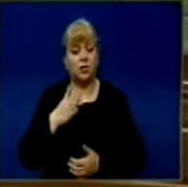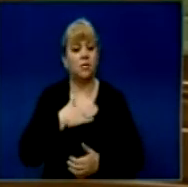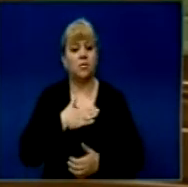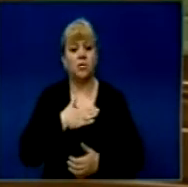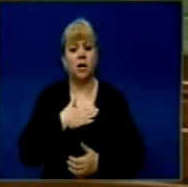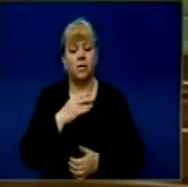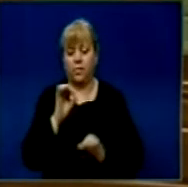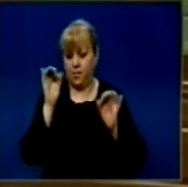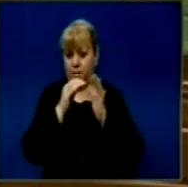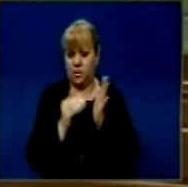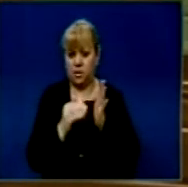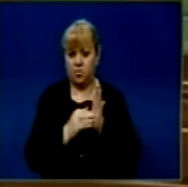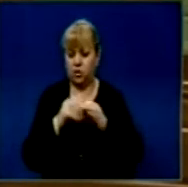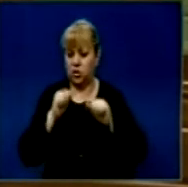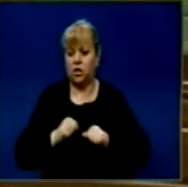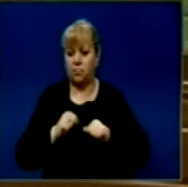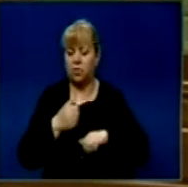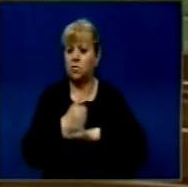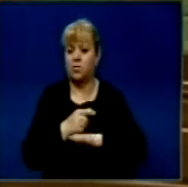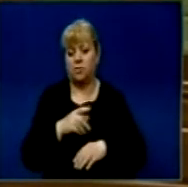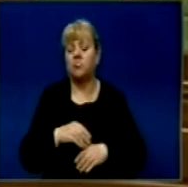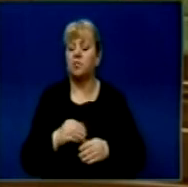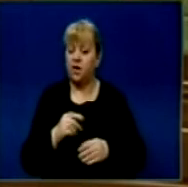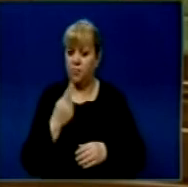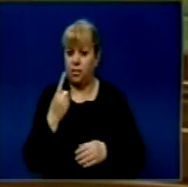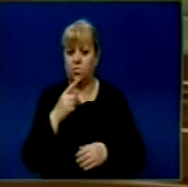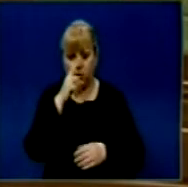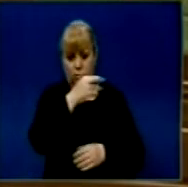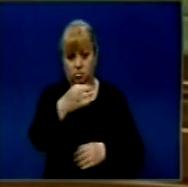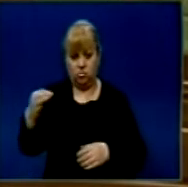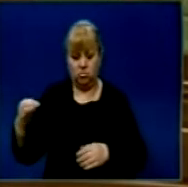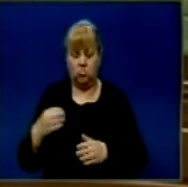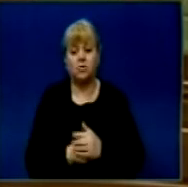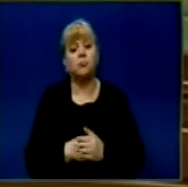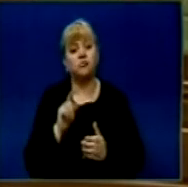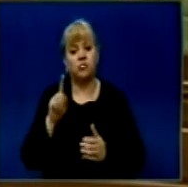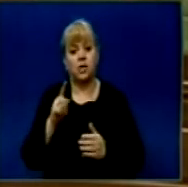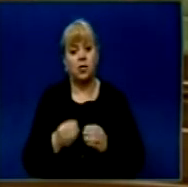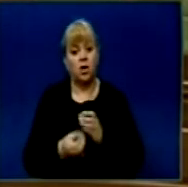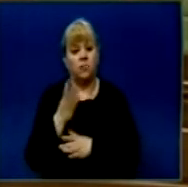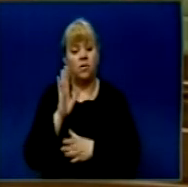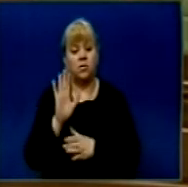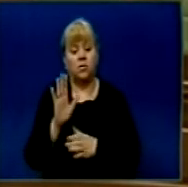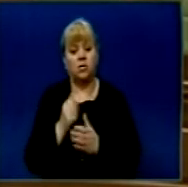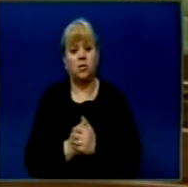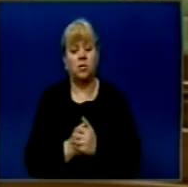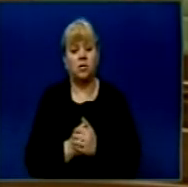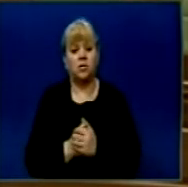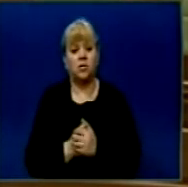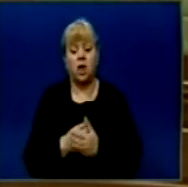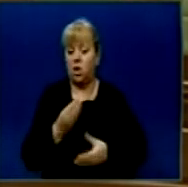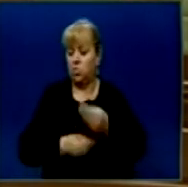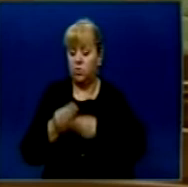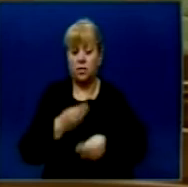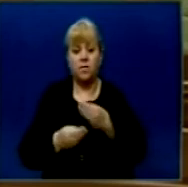pas kemi nevojë fare për qeveri qendrore, por vetëm për qeveri komunale, apo jo, sa ato po na zhvilloj kanë apo po na pamundsoj kanë zhvillimin ekonomik të